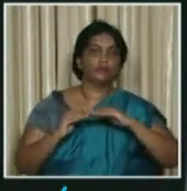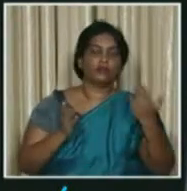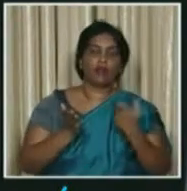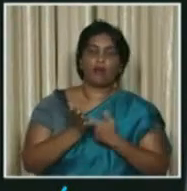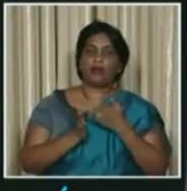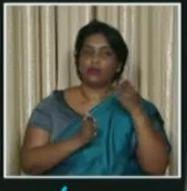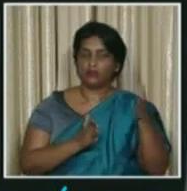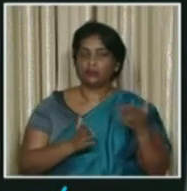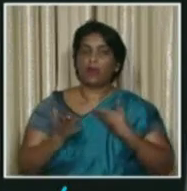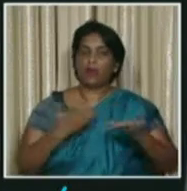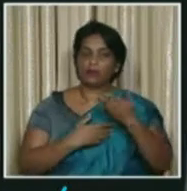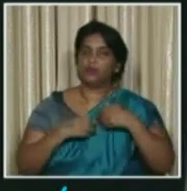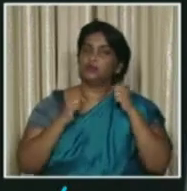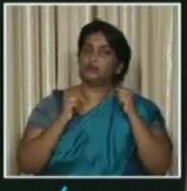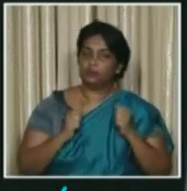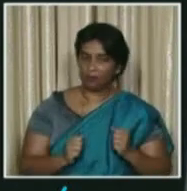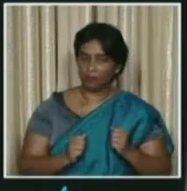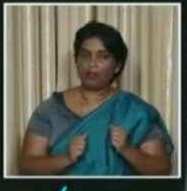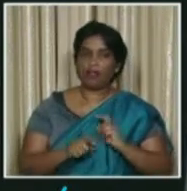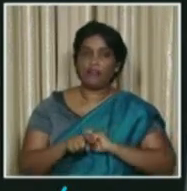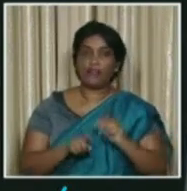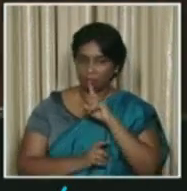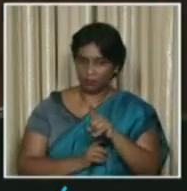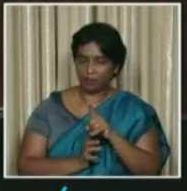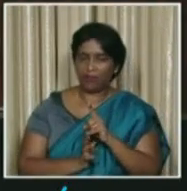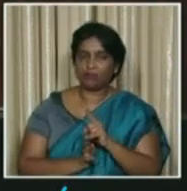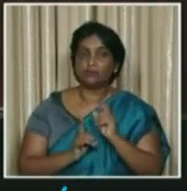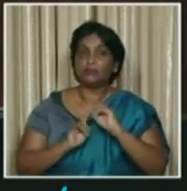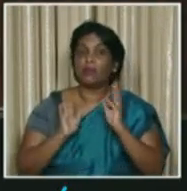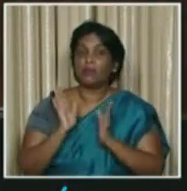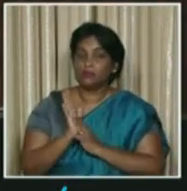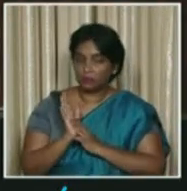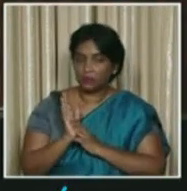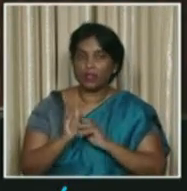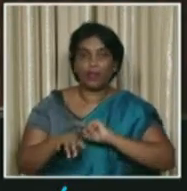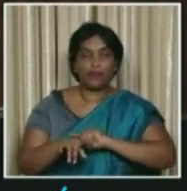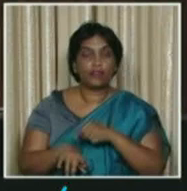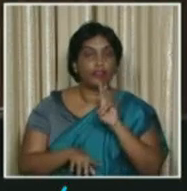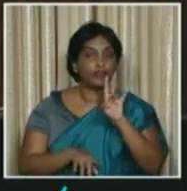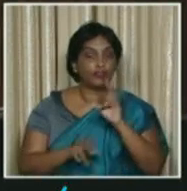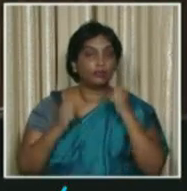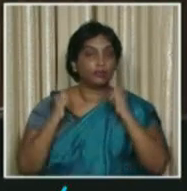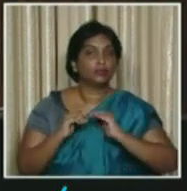කාමරයක අපි වාඩි වෙලා ඉන්නවා විනාඩි 20ක් 25ක්. අගමැතිතුමා විනාඩි 25ක්